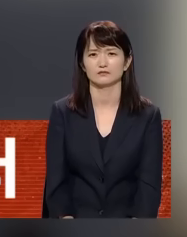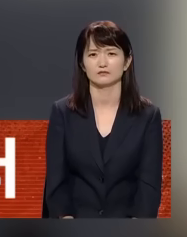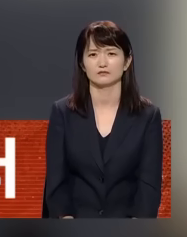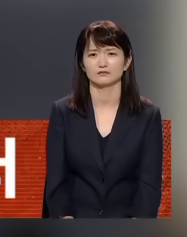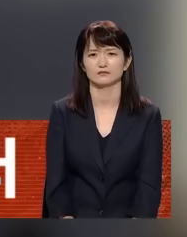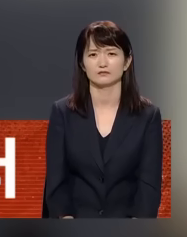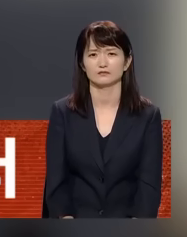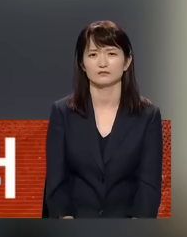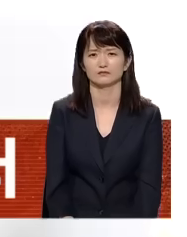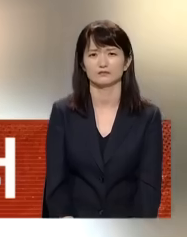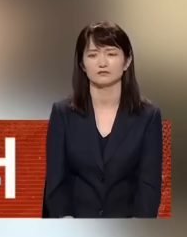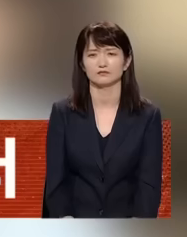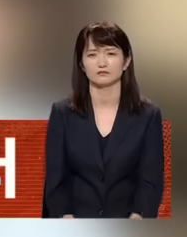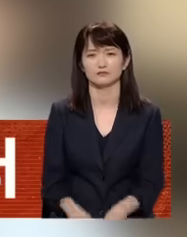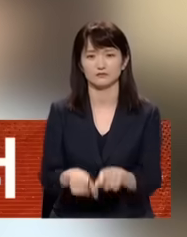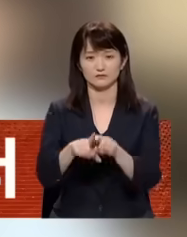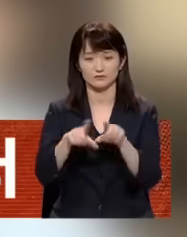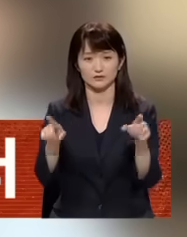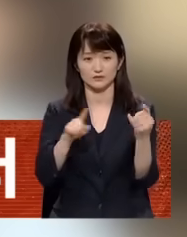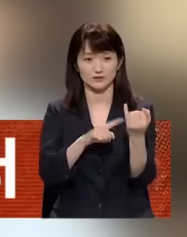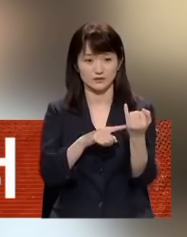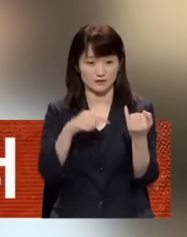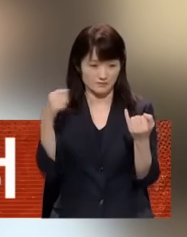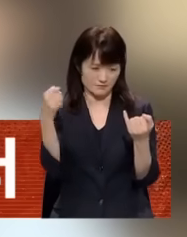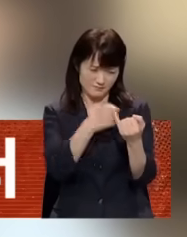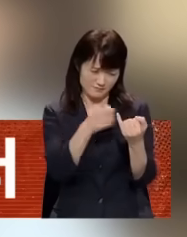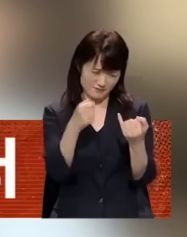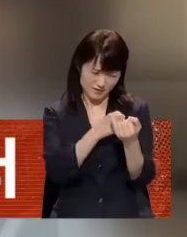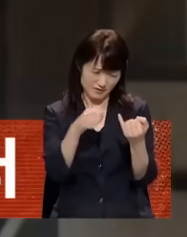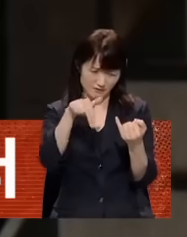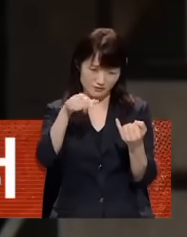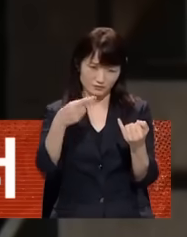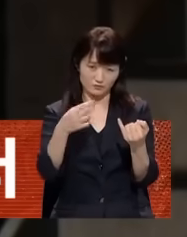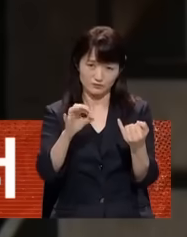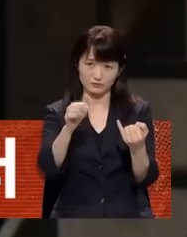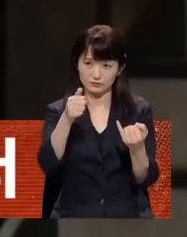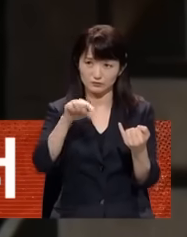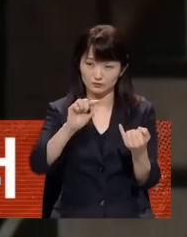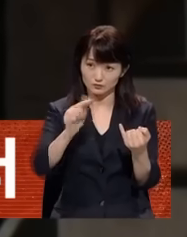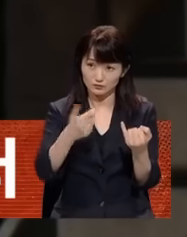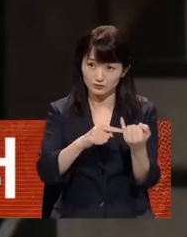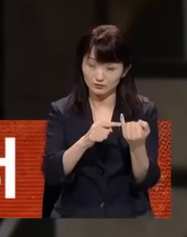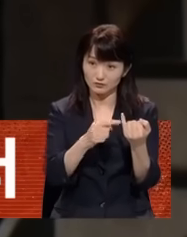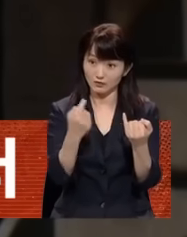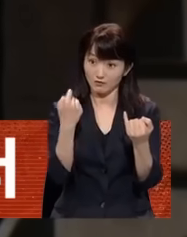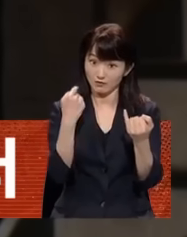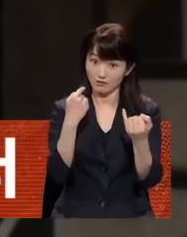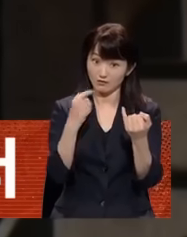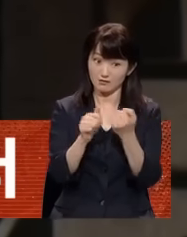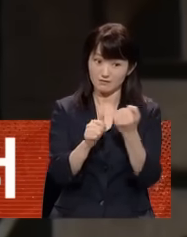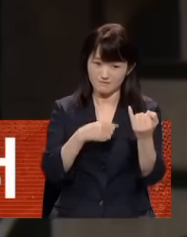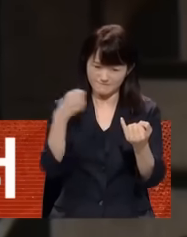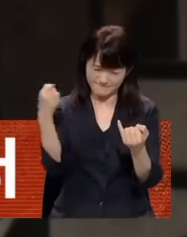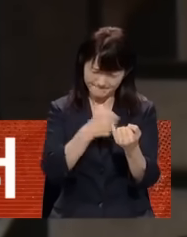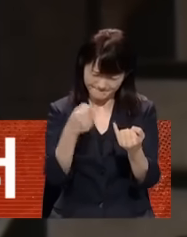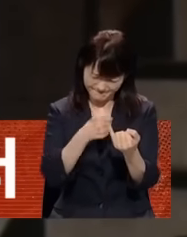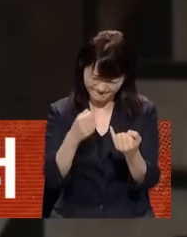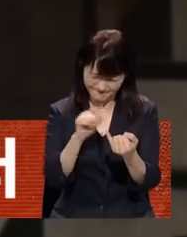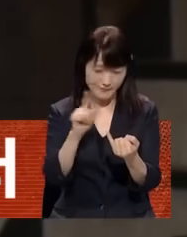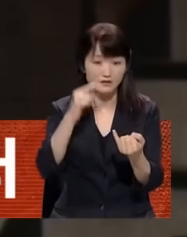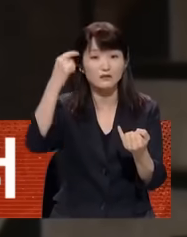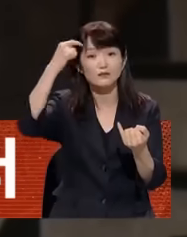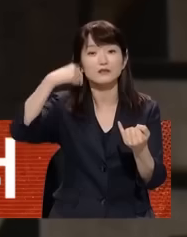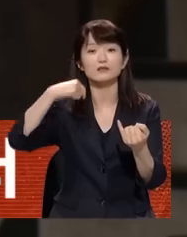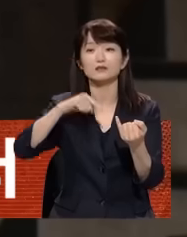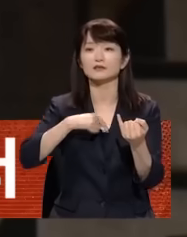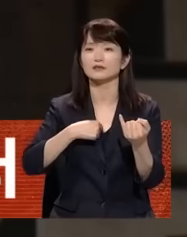보통 우리가 맨 맞는 여성 증후군을 보면 어제까지 부인이 계속 폭행을 당합니다 그래서 폭행을 당하다 당하다가 당하다 어떤 느낌이